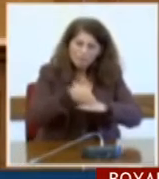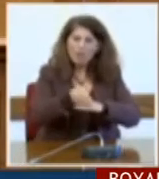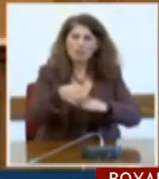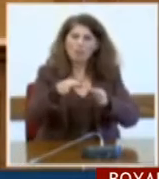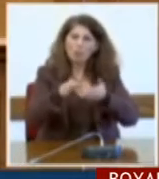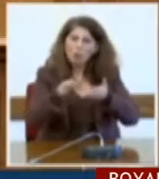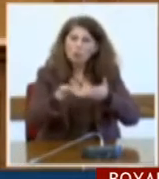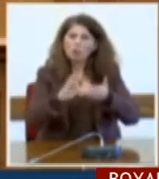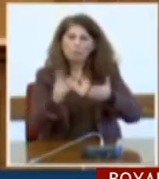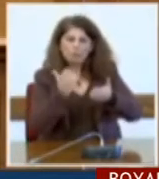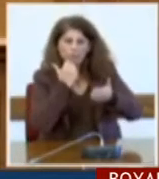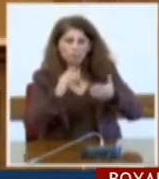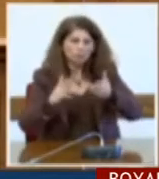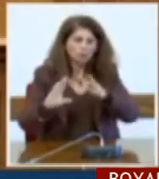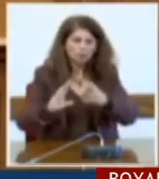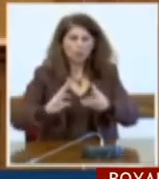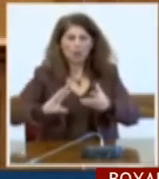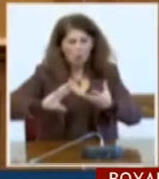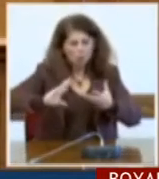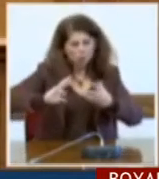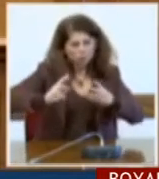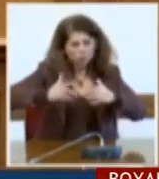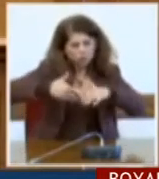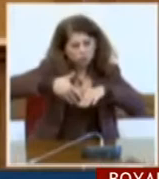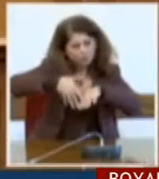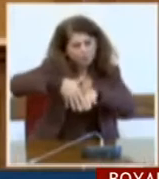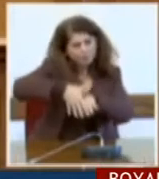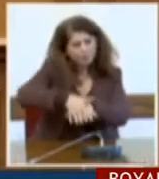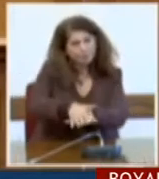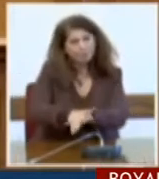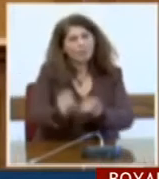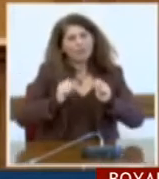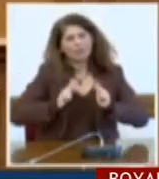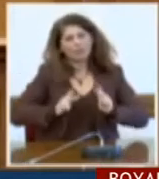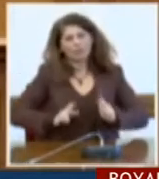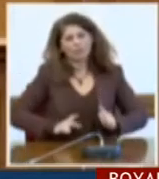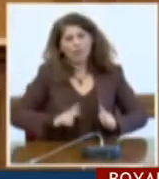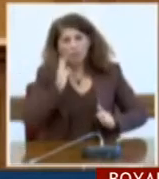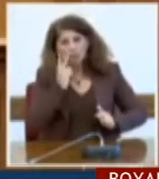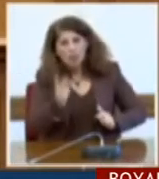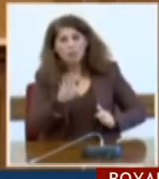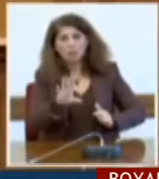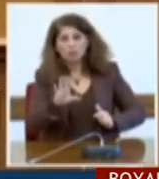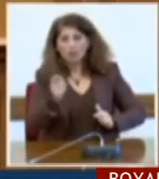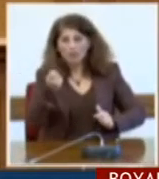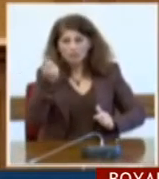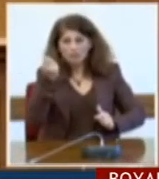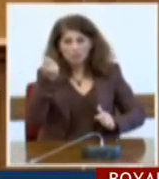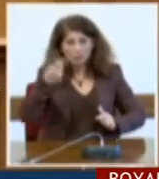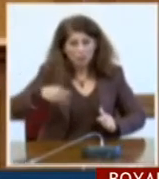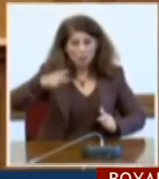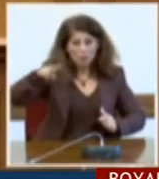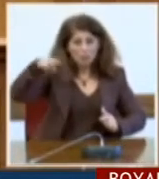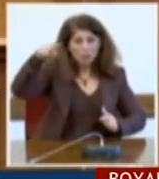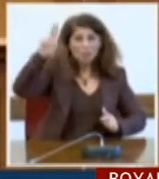τελικά ανακουφιστικά απέναντι στην άνοδο των τιμών, γιατί αυξάνουν το